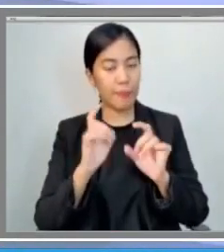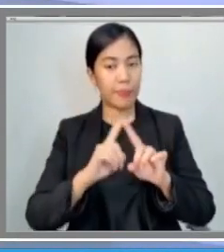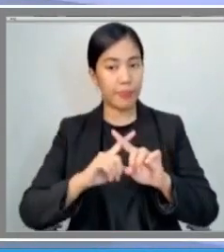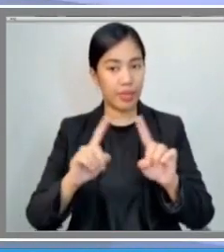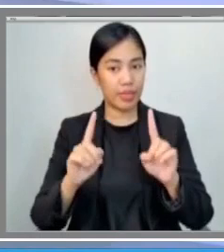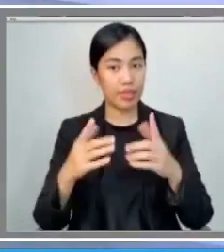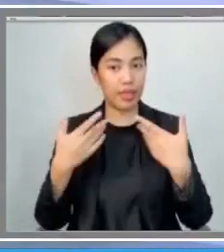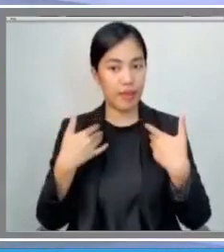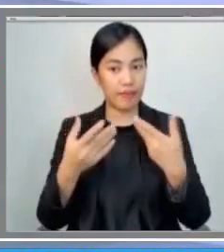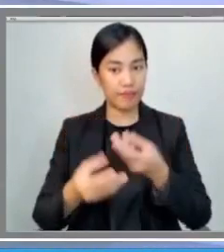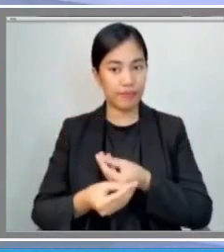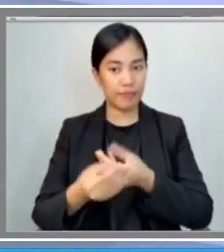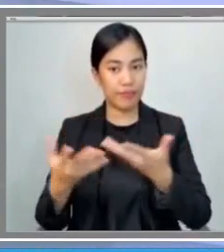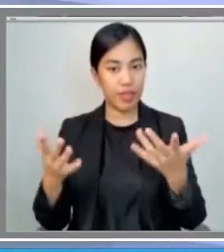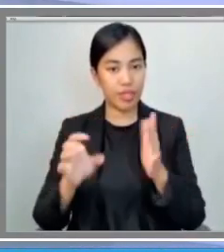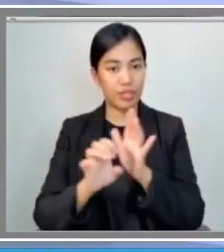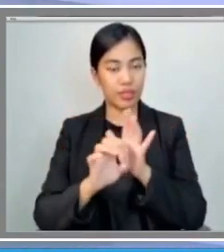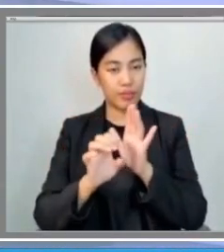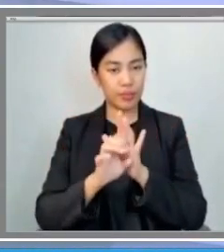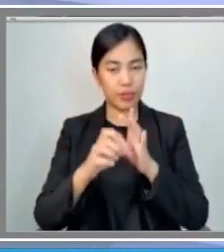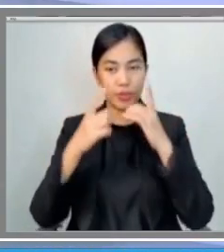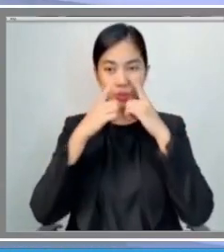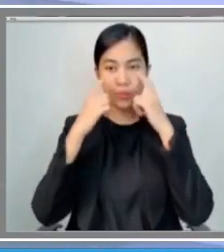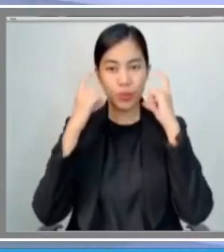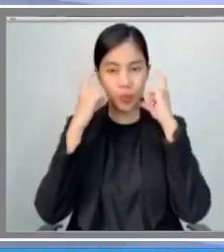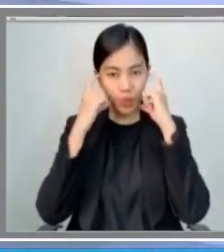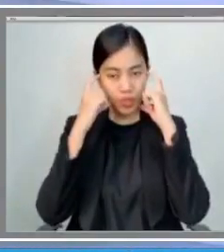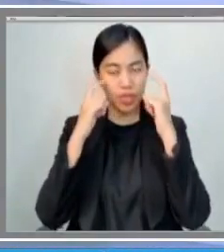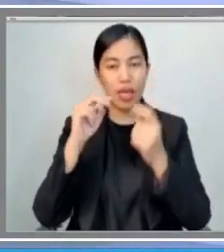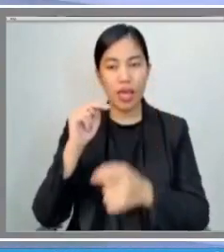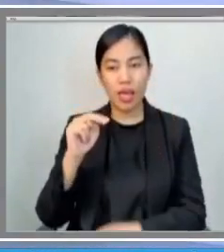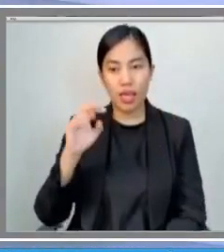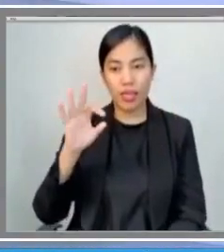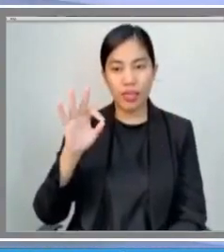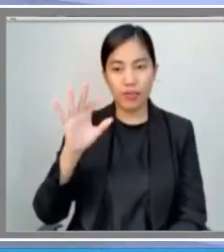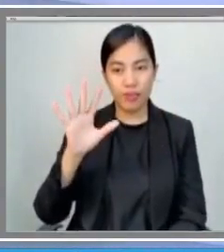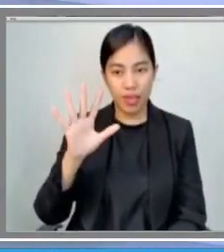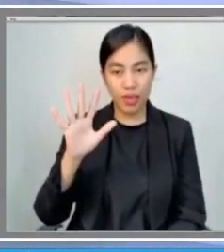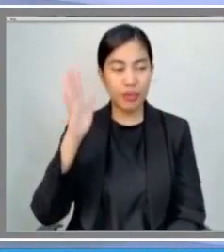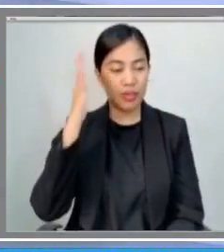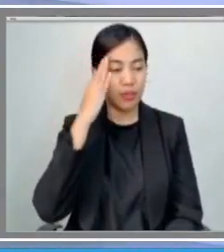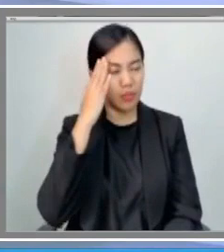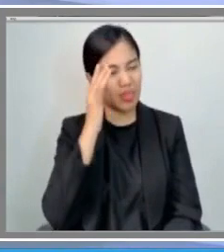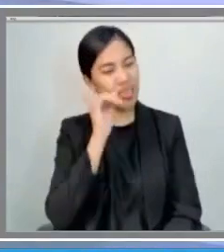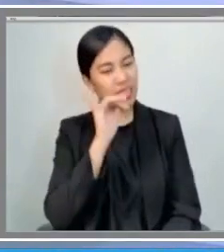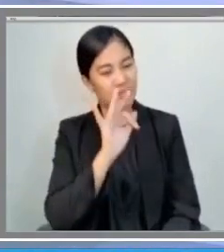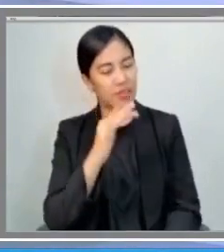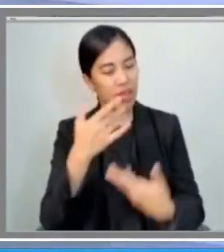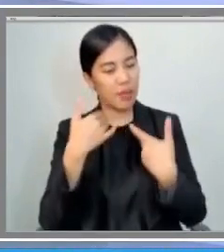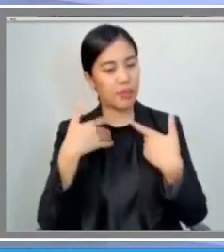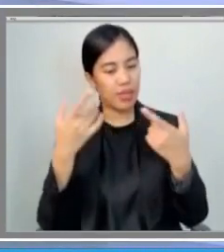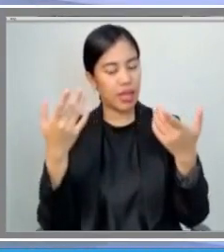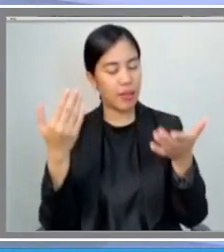n95 mask na kakailanganin kung saka-sakali na alam mo na magkaroon ulit ng mga ganitong senario